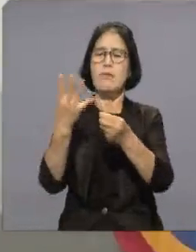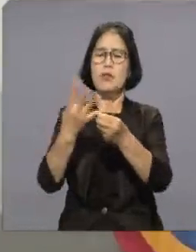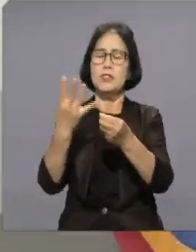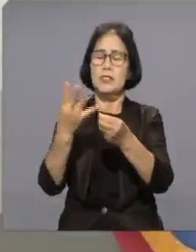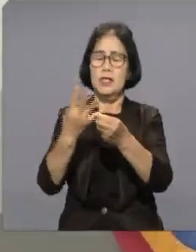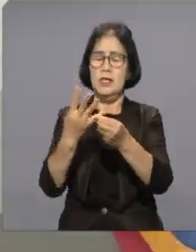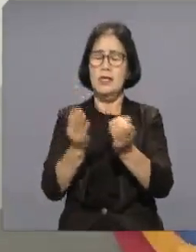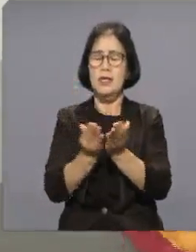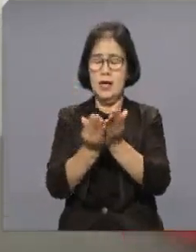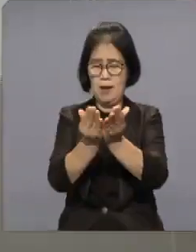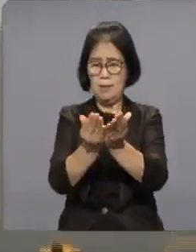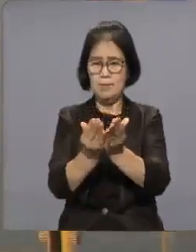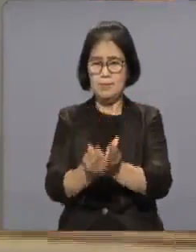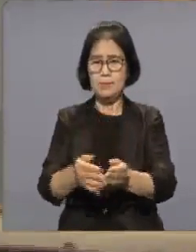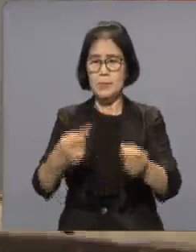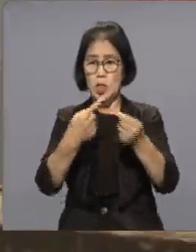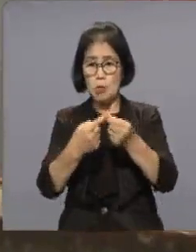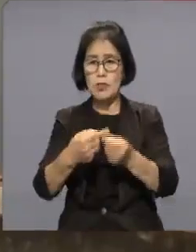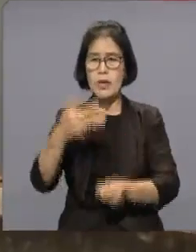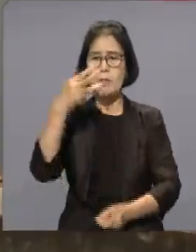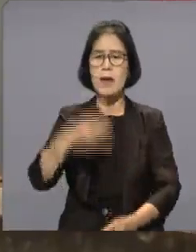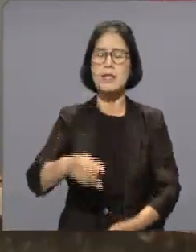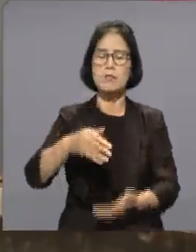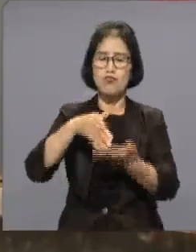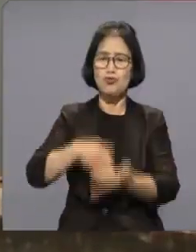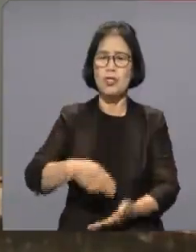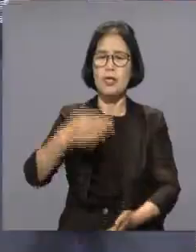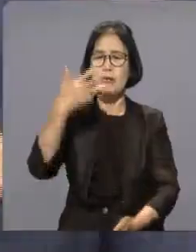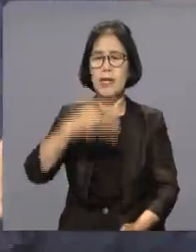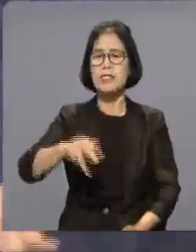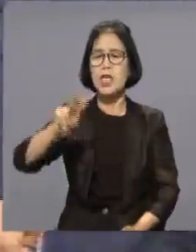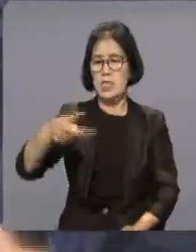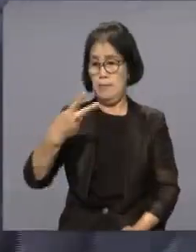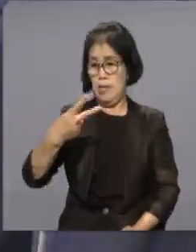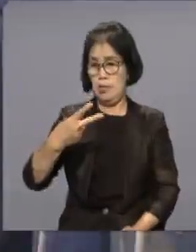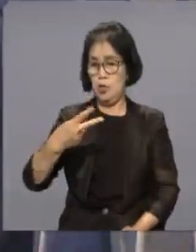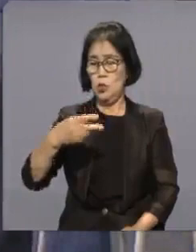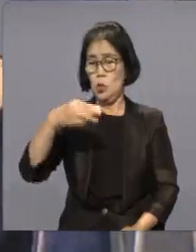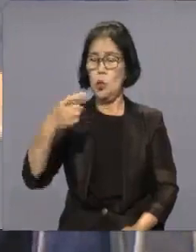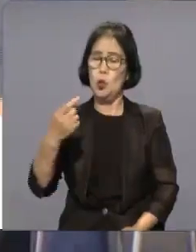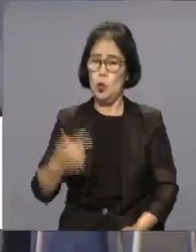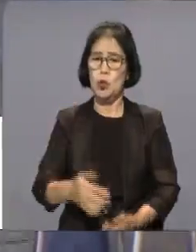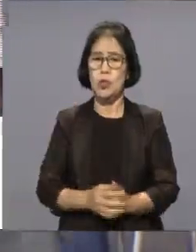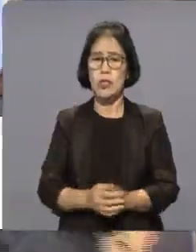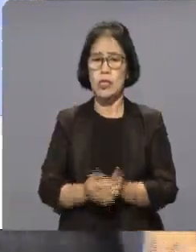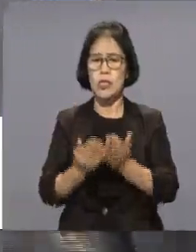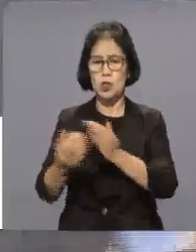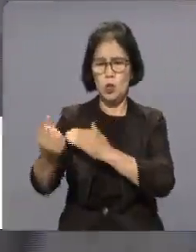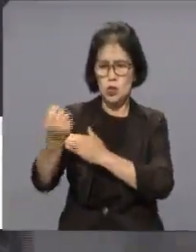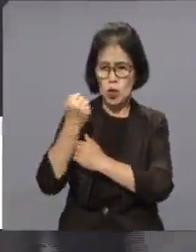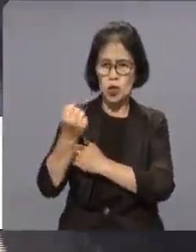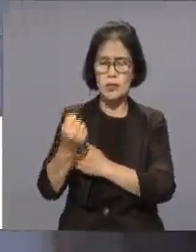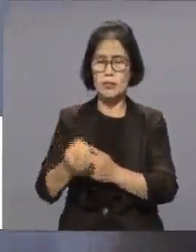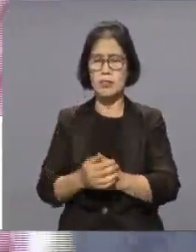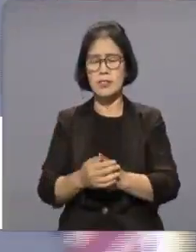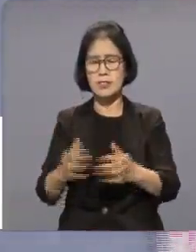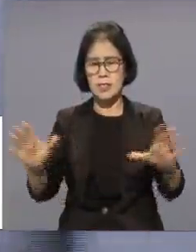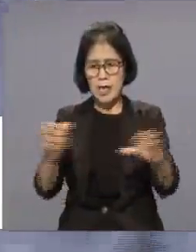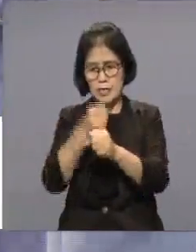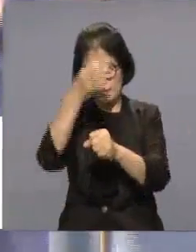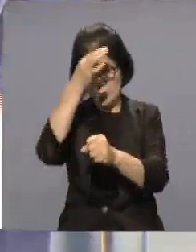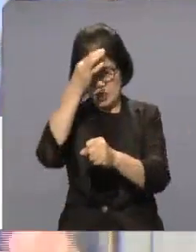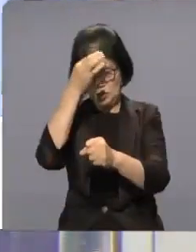이지스 구축함이자 첫 번째 8,200톤급입니다. 해상기반 기동형 삼축체계의 핵심